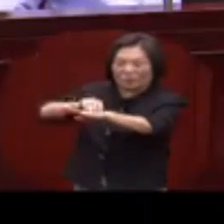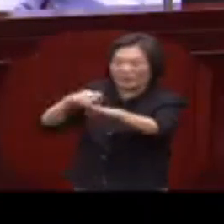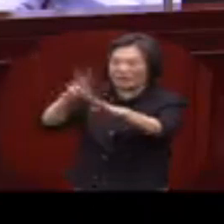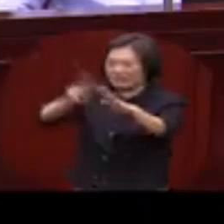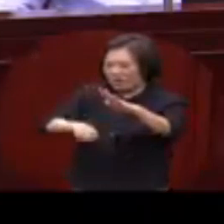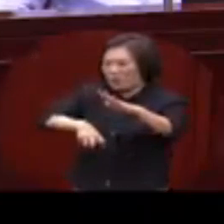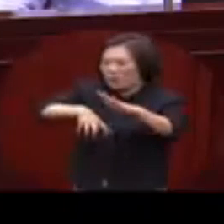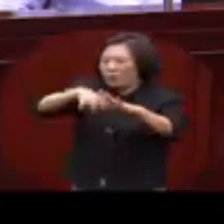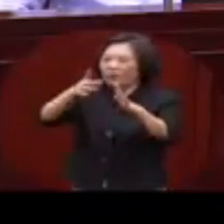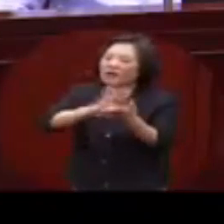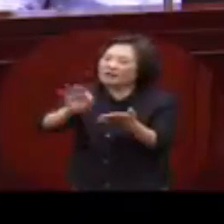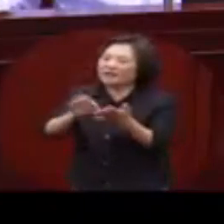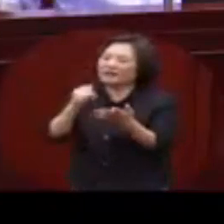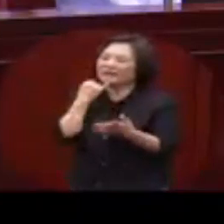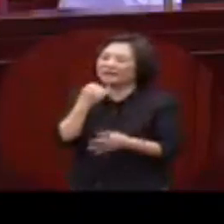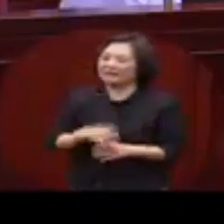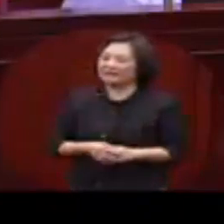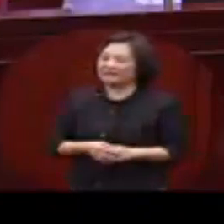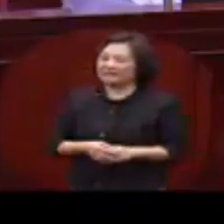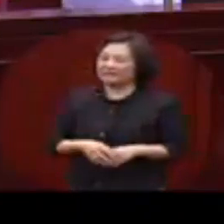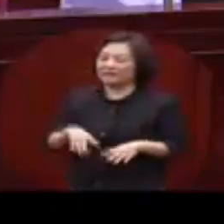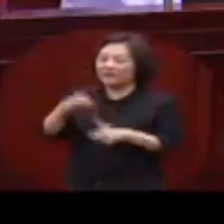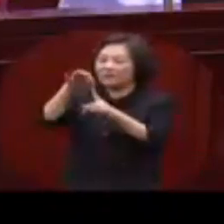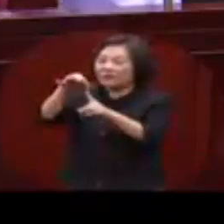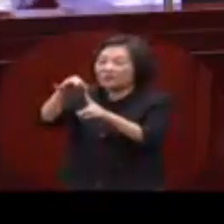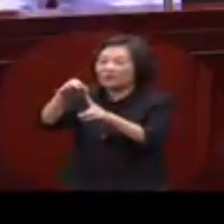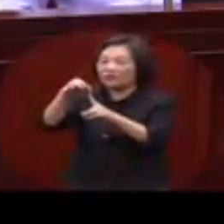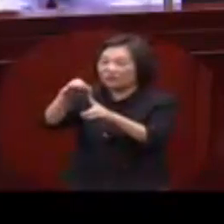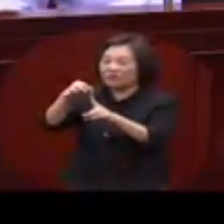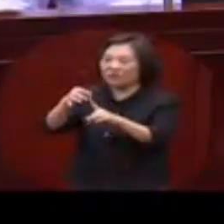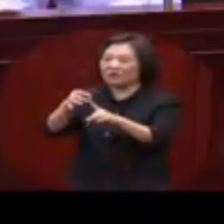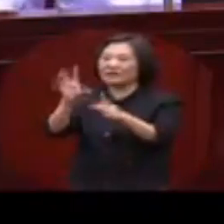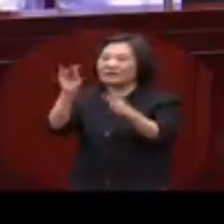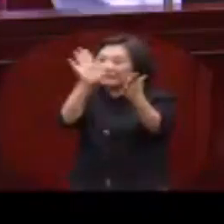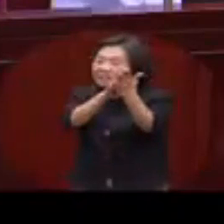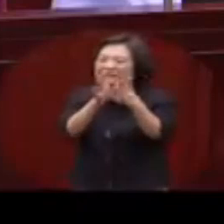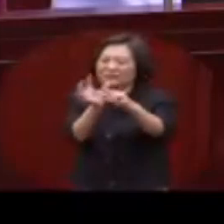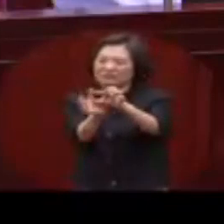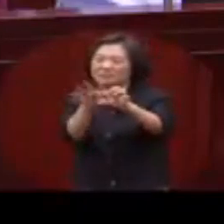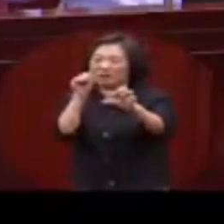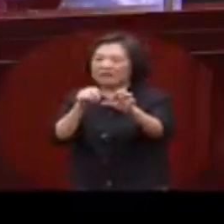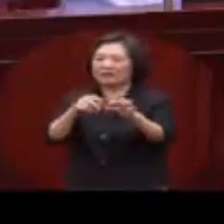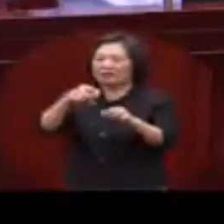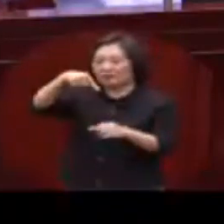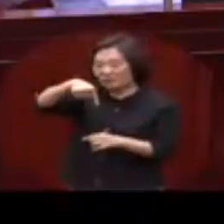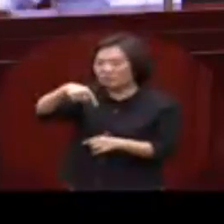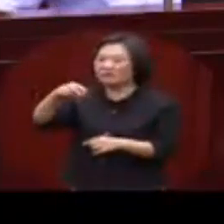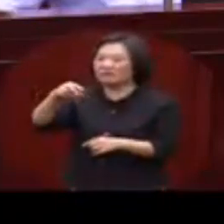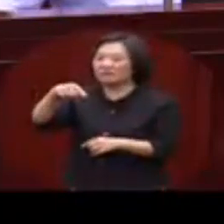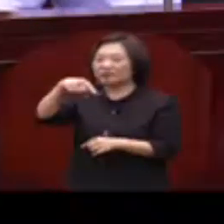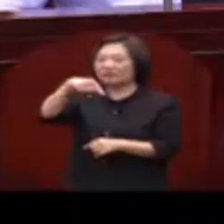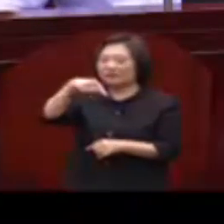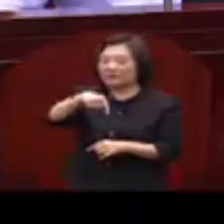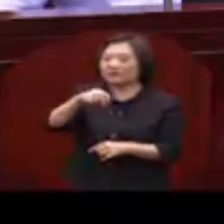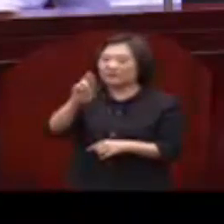长有个概念，他说干脆简单的，那公车牌就贴一个 QR code， 你就直接看就跳出来就好了。